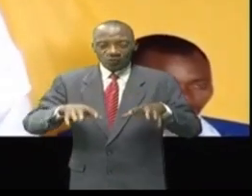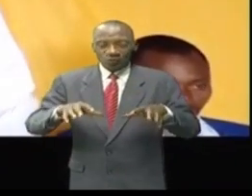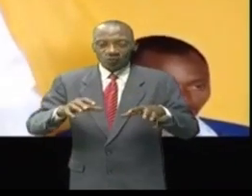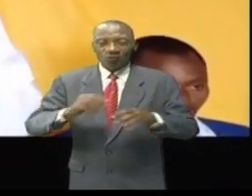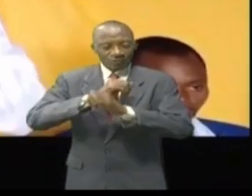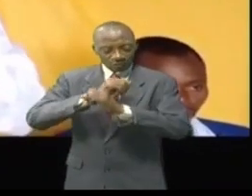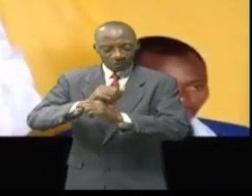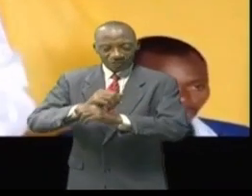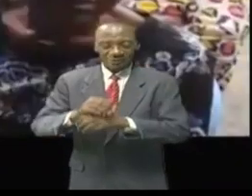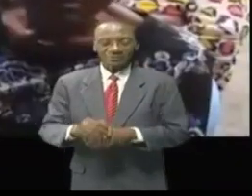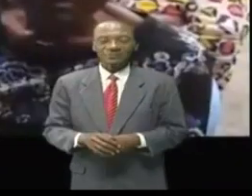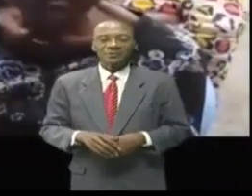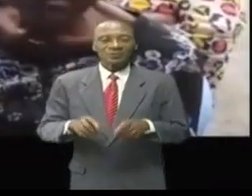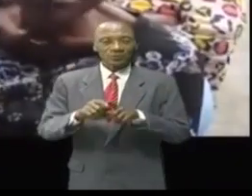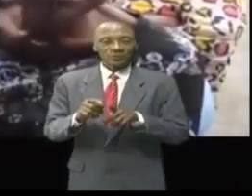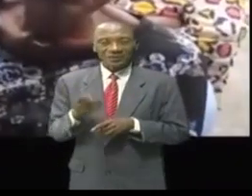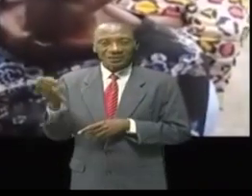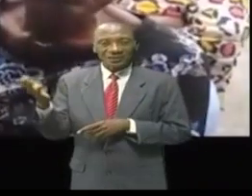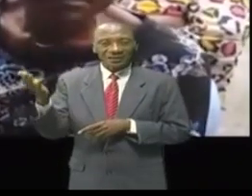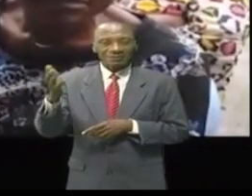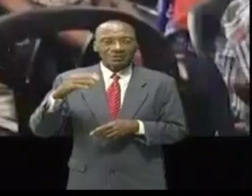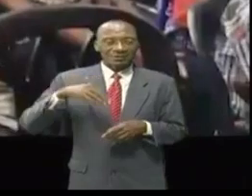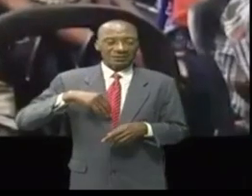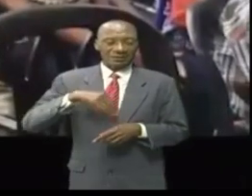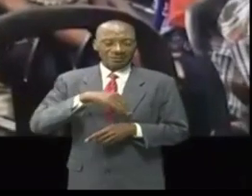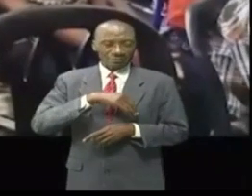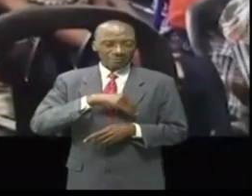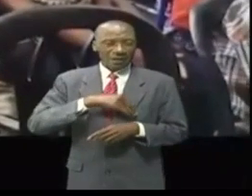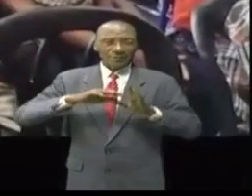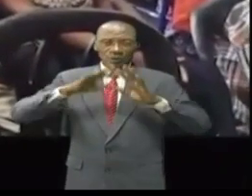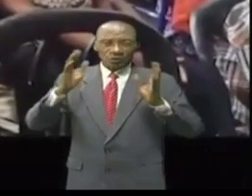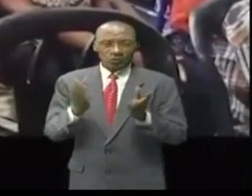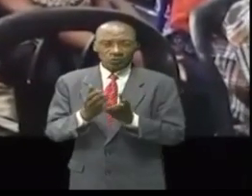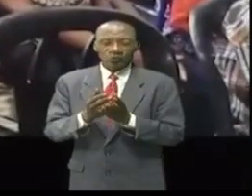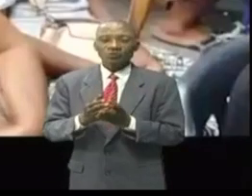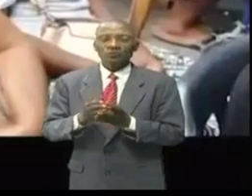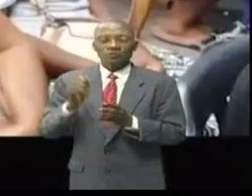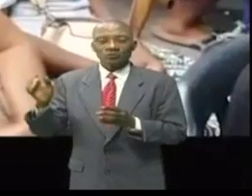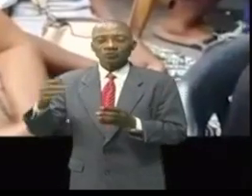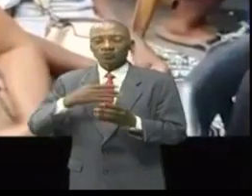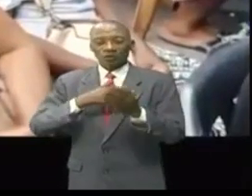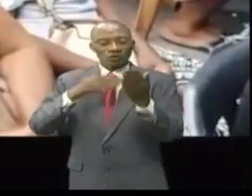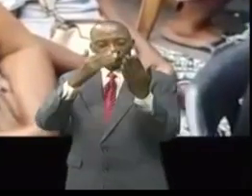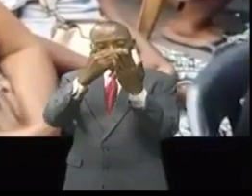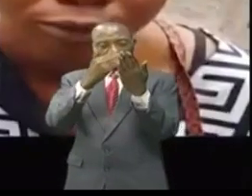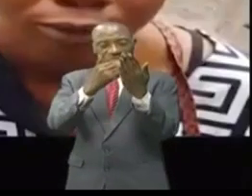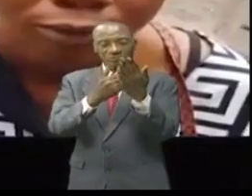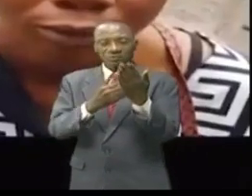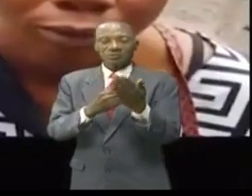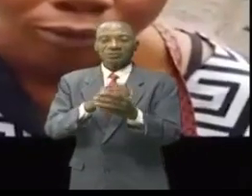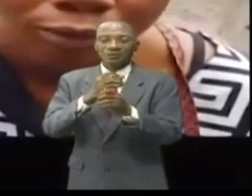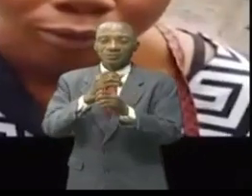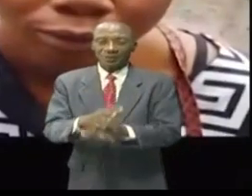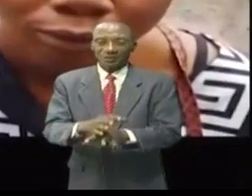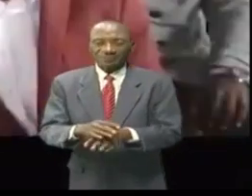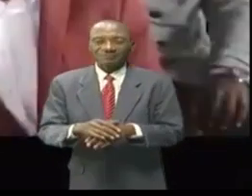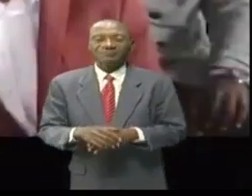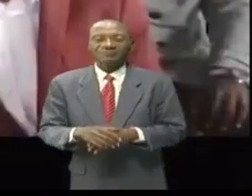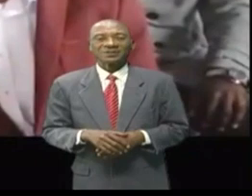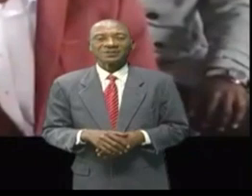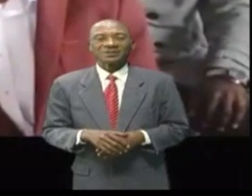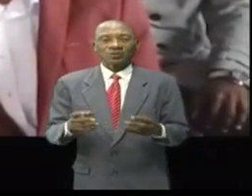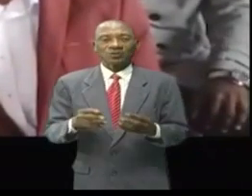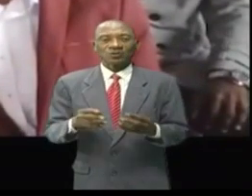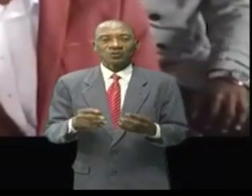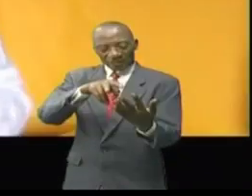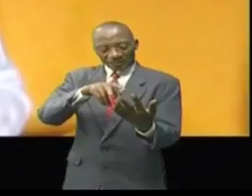Aussi, il a appelé tous les membres de l'UVT à s'enrôler massivement le moment venu. Après lecture de la décision